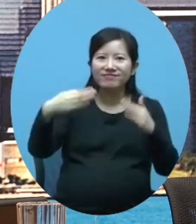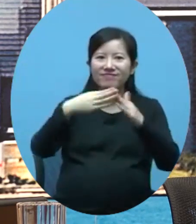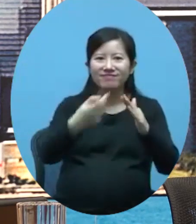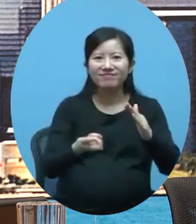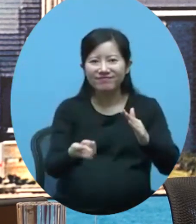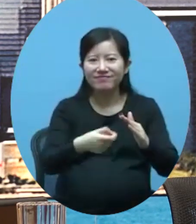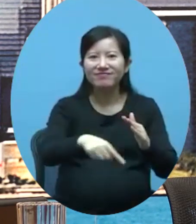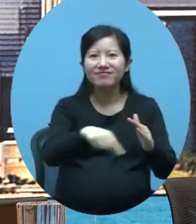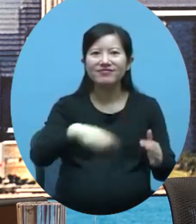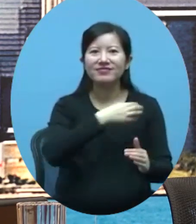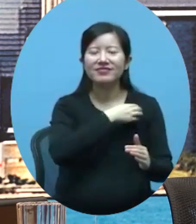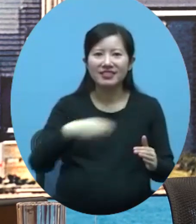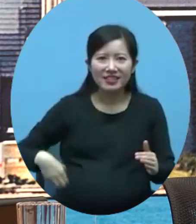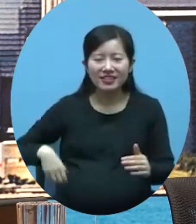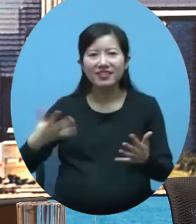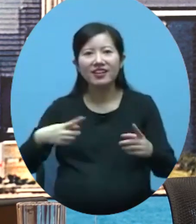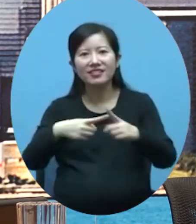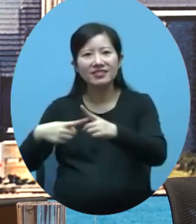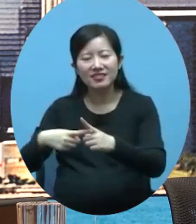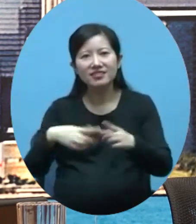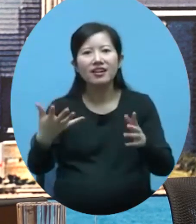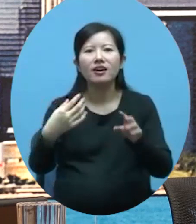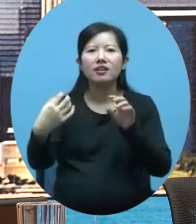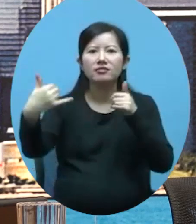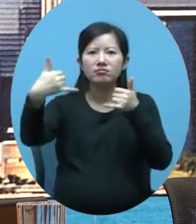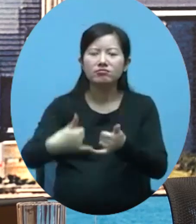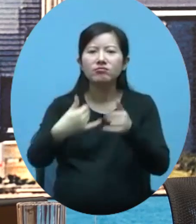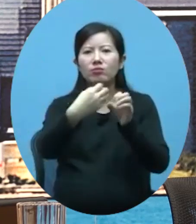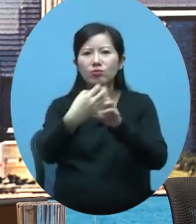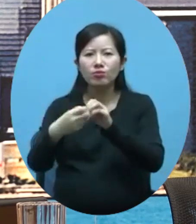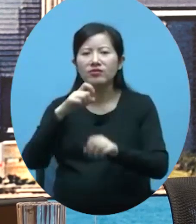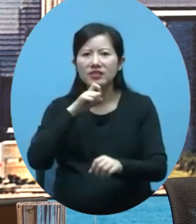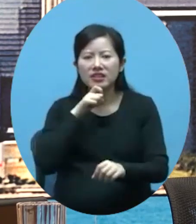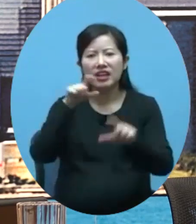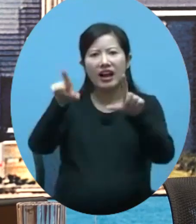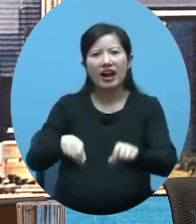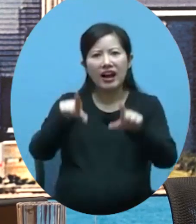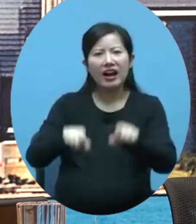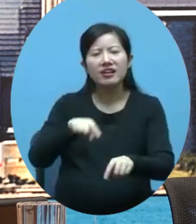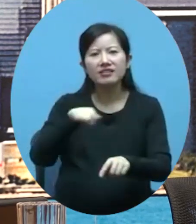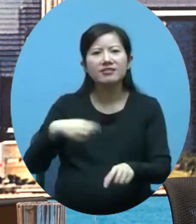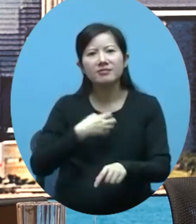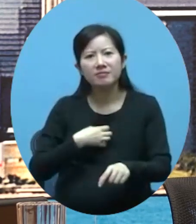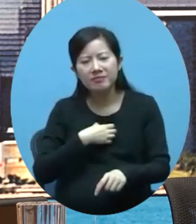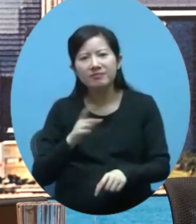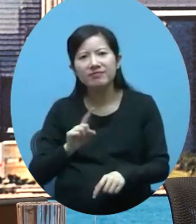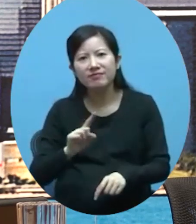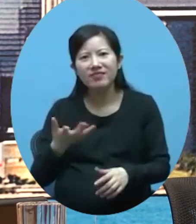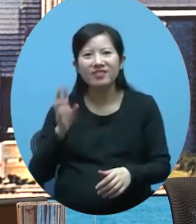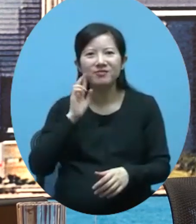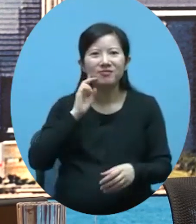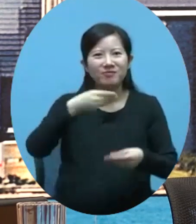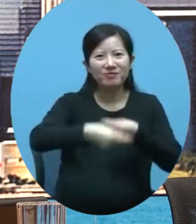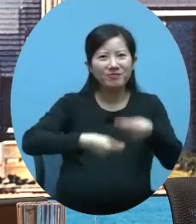和區議會都已經反覆見了臉都解釋了他們主要的擔憂包括那些傳染